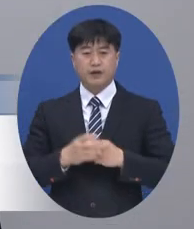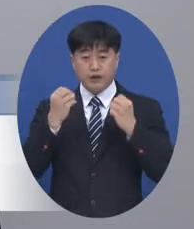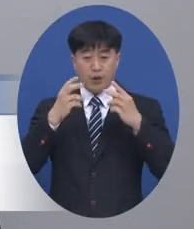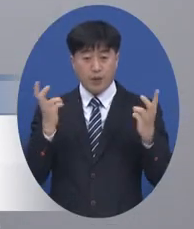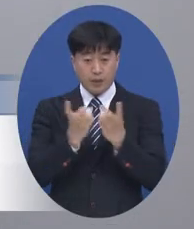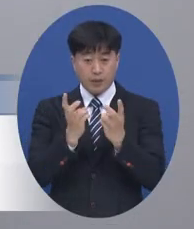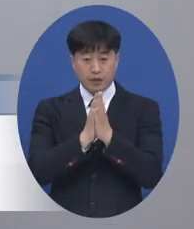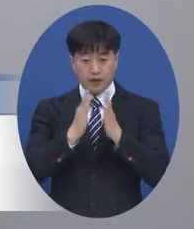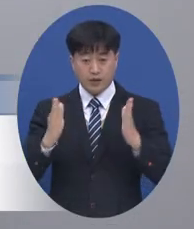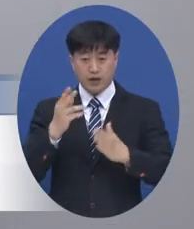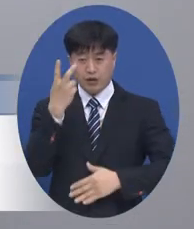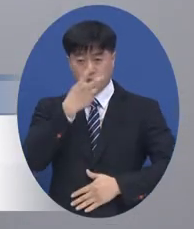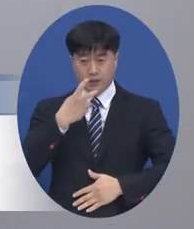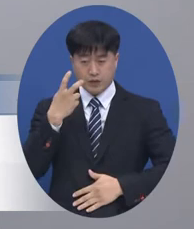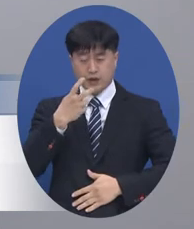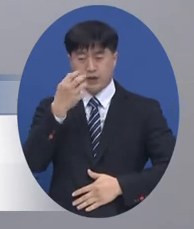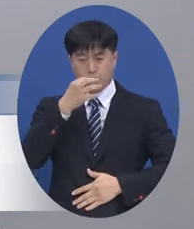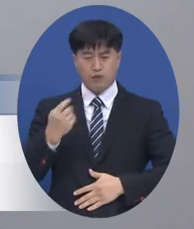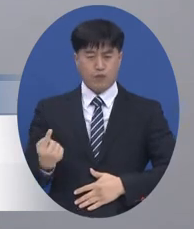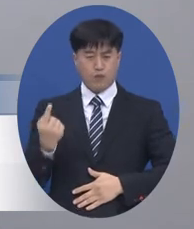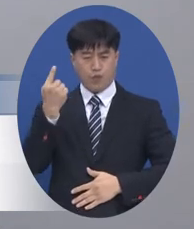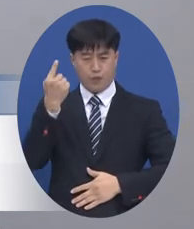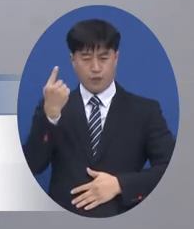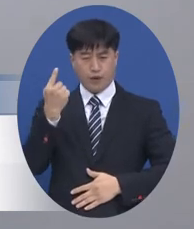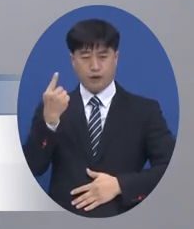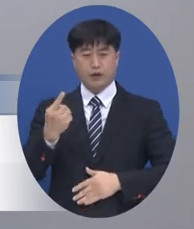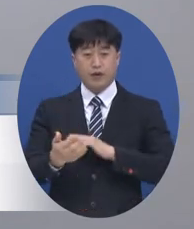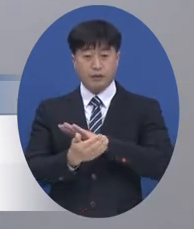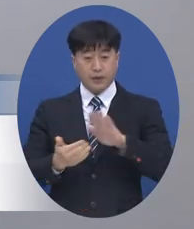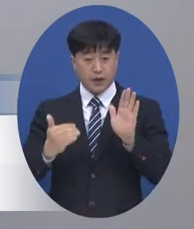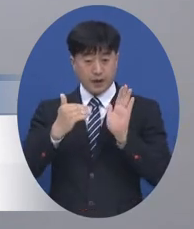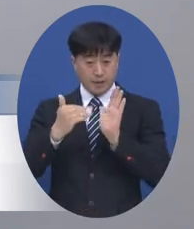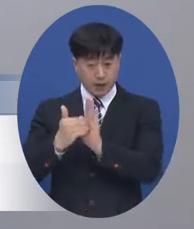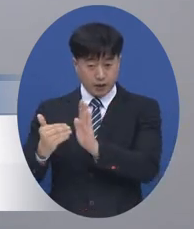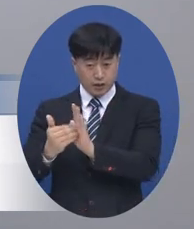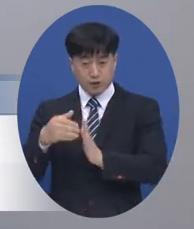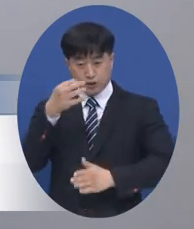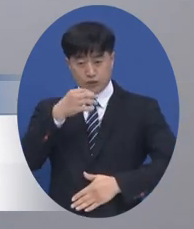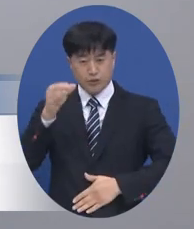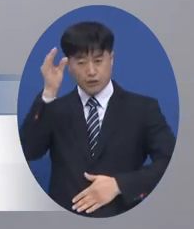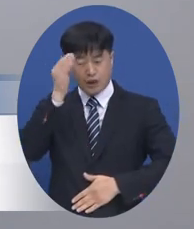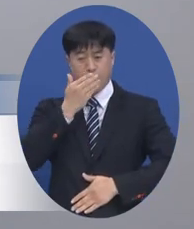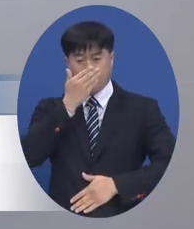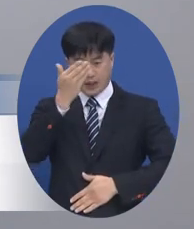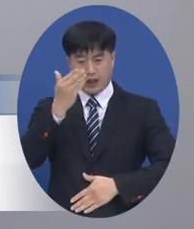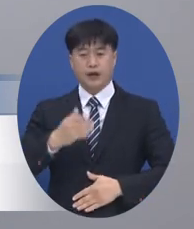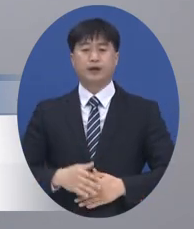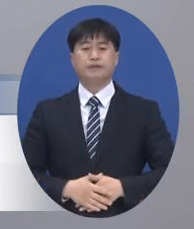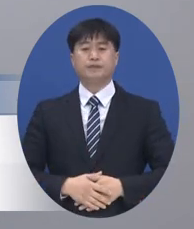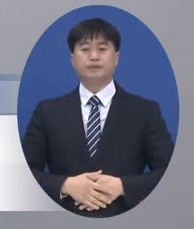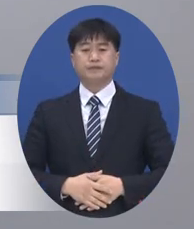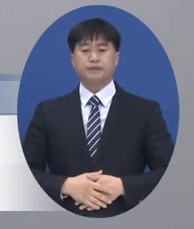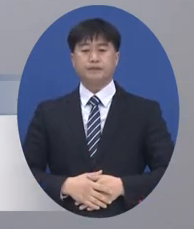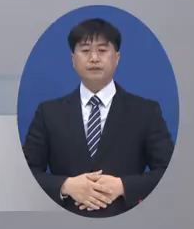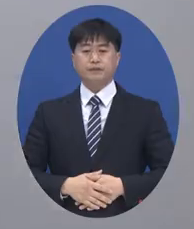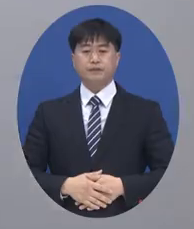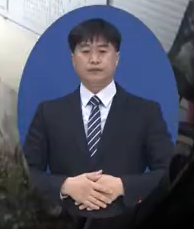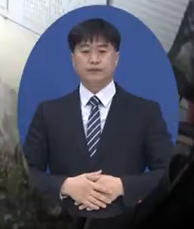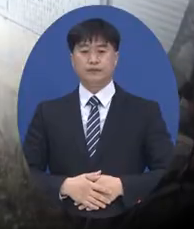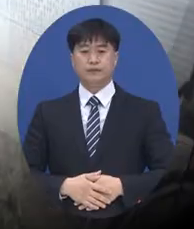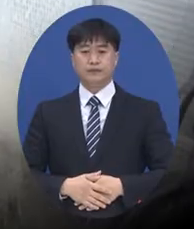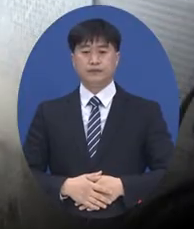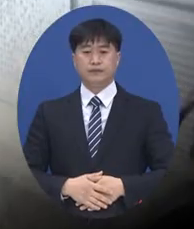기법을 도입해서 단속을 하면 효율성이 높아질 것이고 사전에 차단하는 예방 효과도 기대할 수